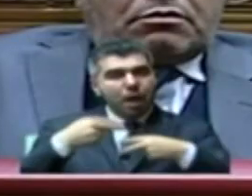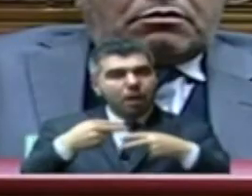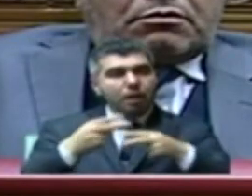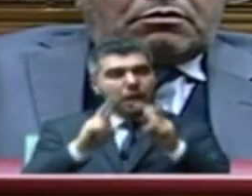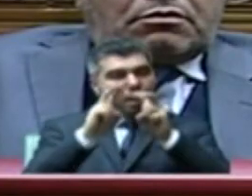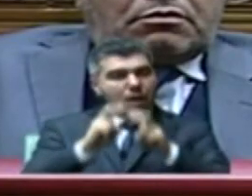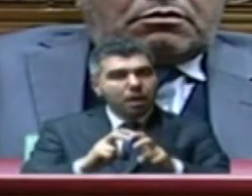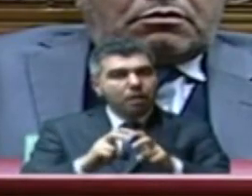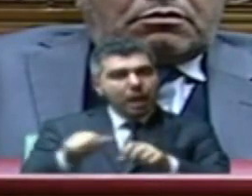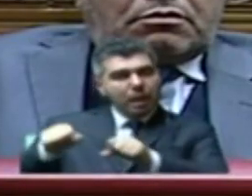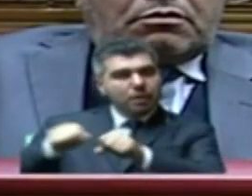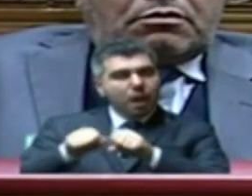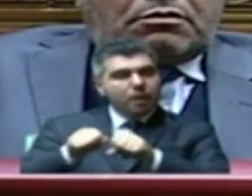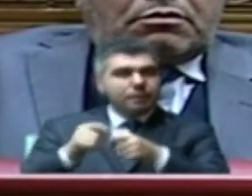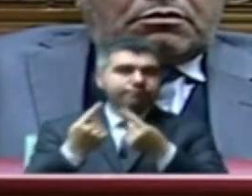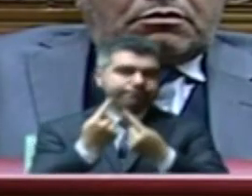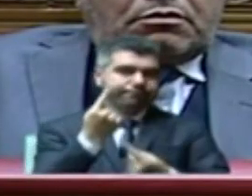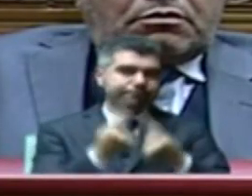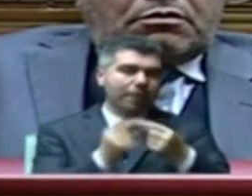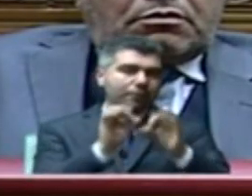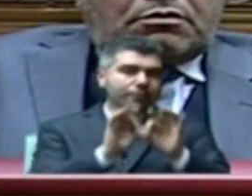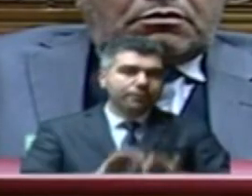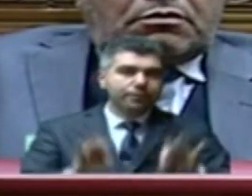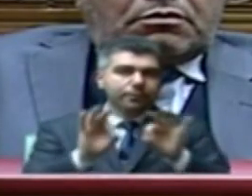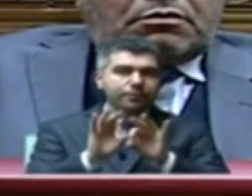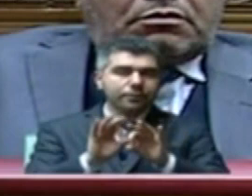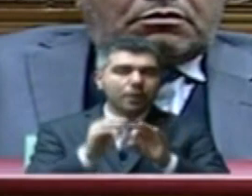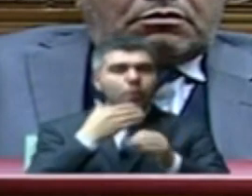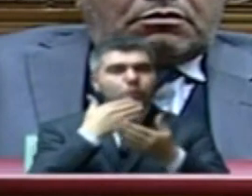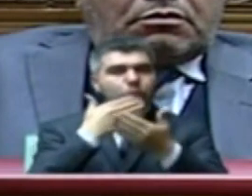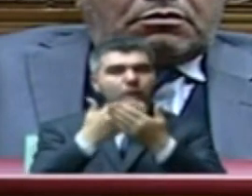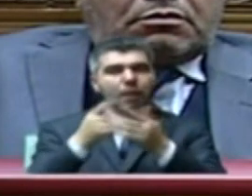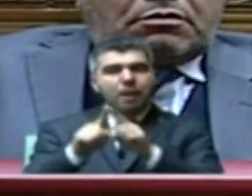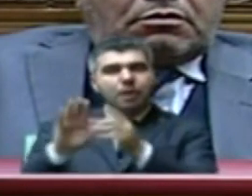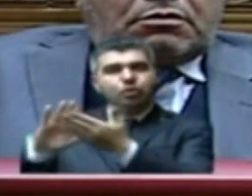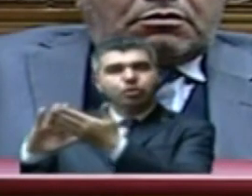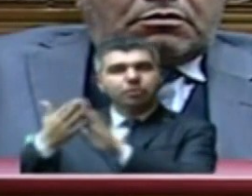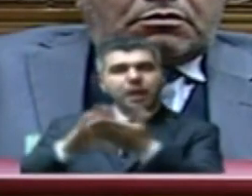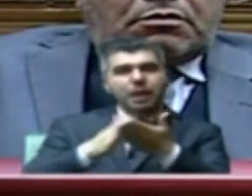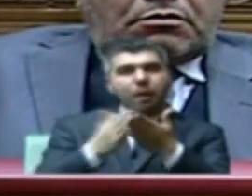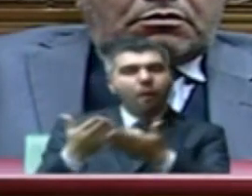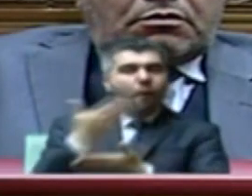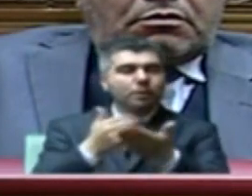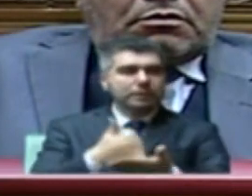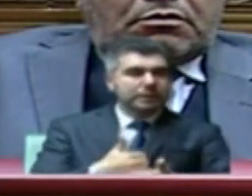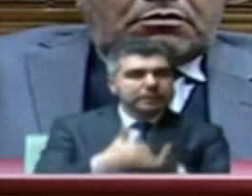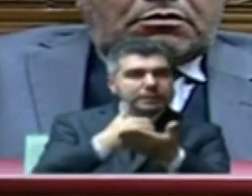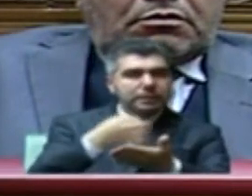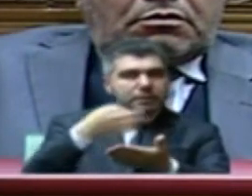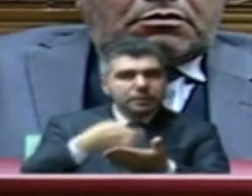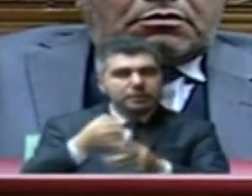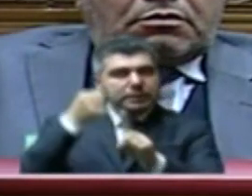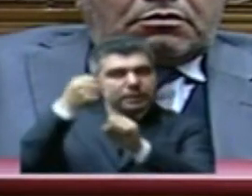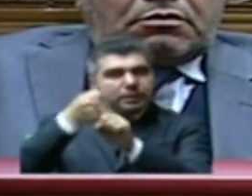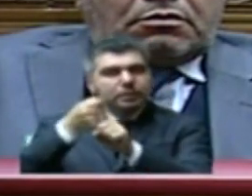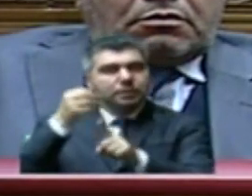الأغطية. مشكور المجتمع المدني اللي بذل واحد الجهد، انتشرت أن الوزارة والدولة غير كافية ولكن تبذلوا الجهد